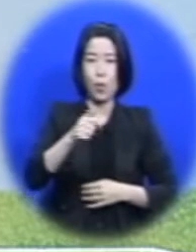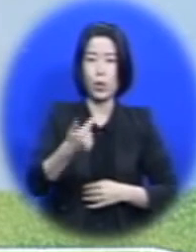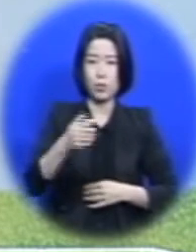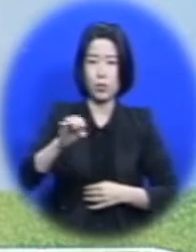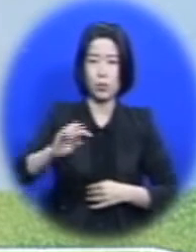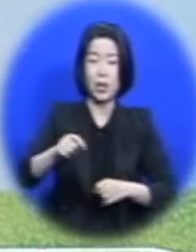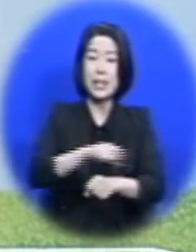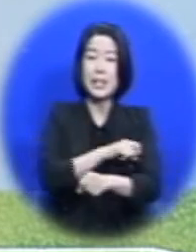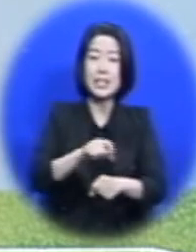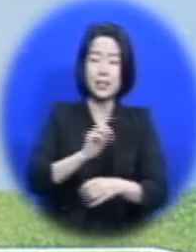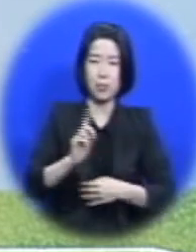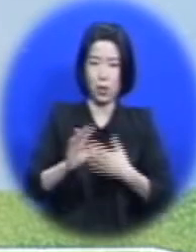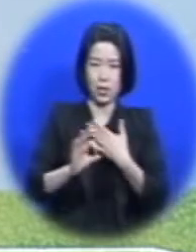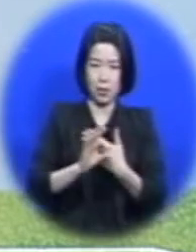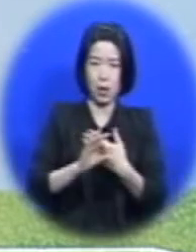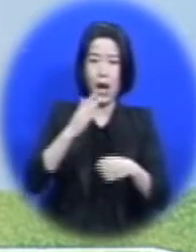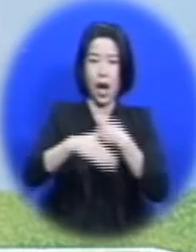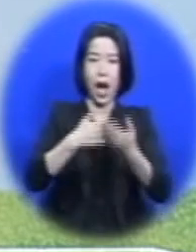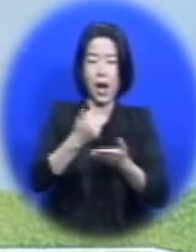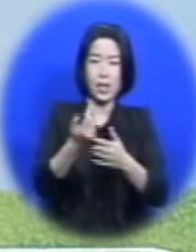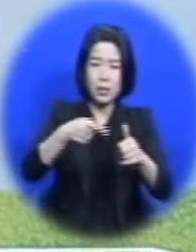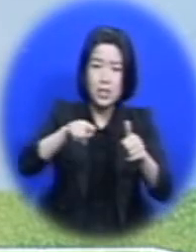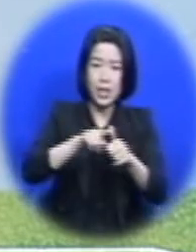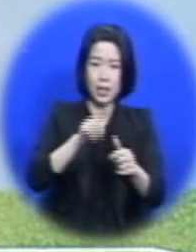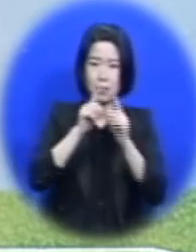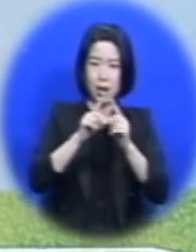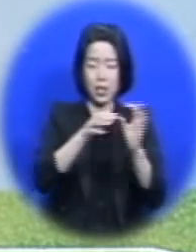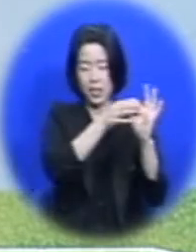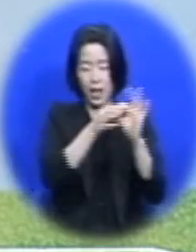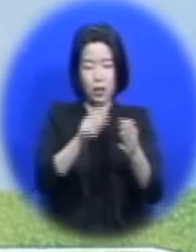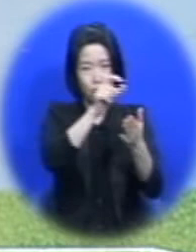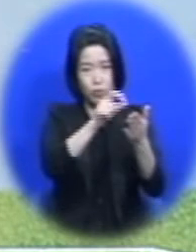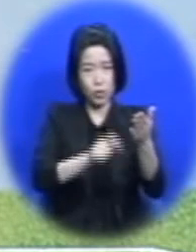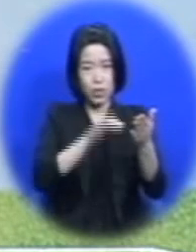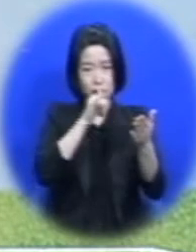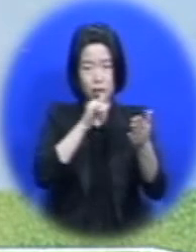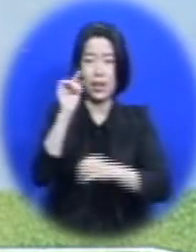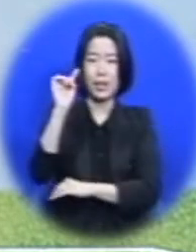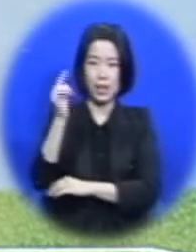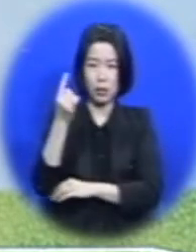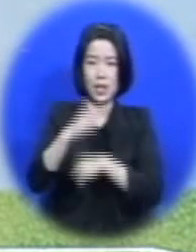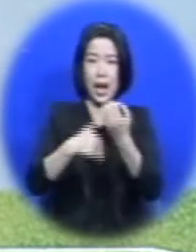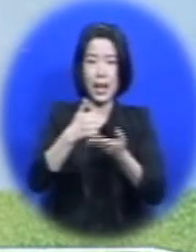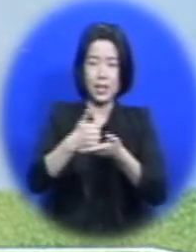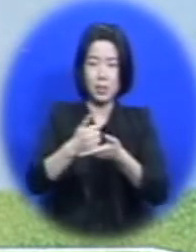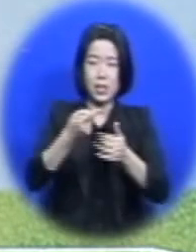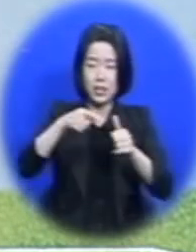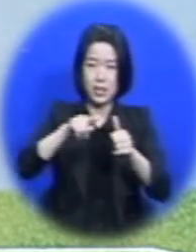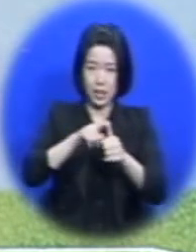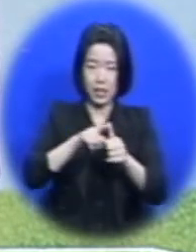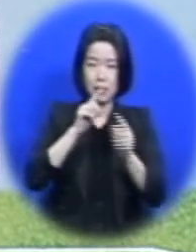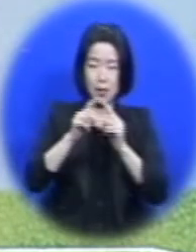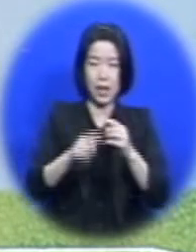특징 2 하나님을 의지 한다는 말이 계속 나옵니다 다윗이 하나님을 의지한다는 3절